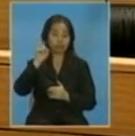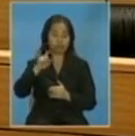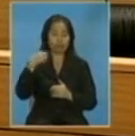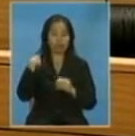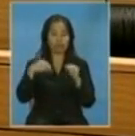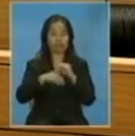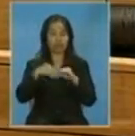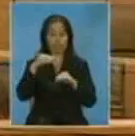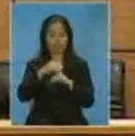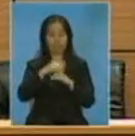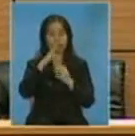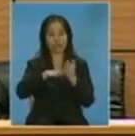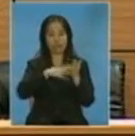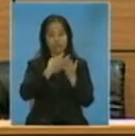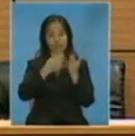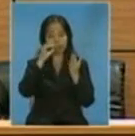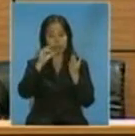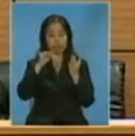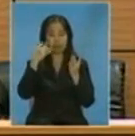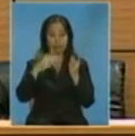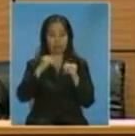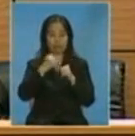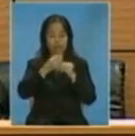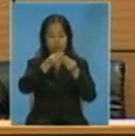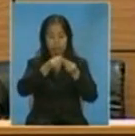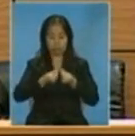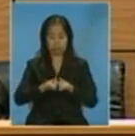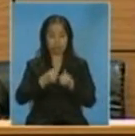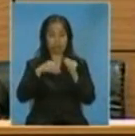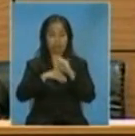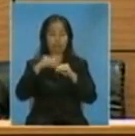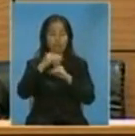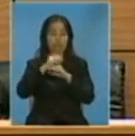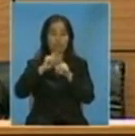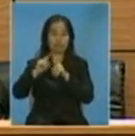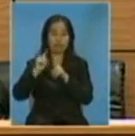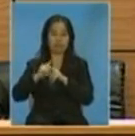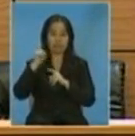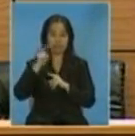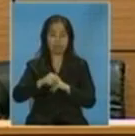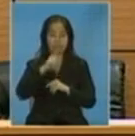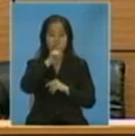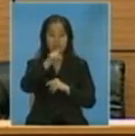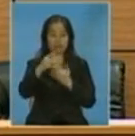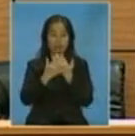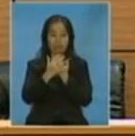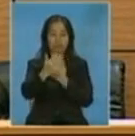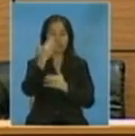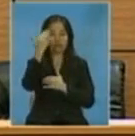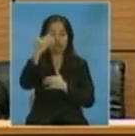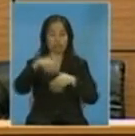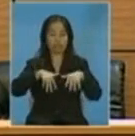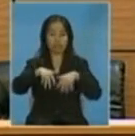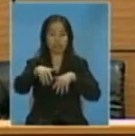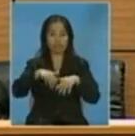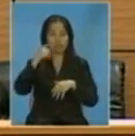สตร์ทำยุทธศาสตร์เสร็จแล้วมาทำรายละเอียดโครงการทำรายละเอียดโครงการแล้วก็ต้องฟังความคิดเห็นประชาชนบ้างก็คิดว่าอีกสัก